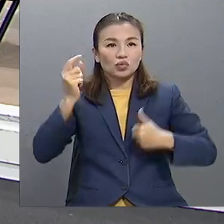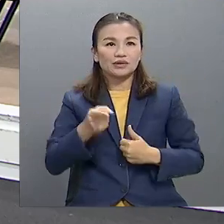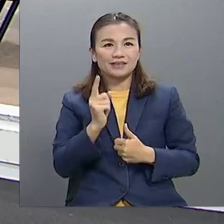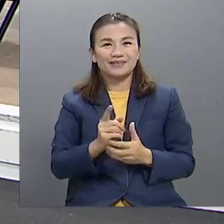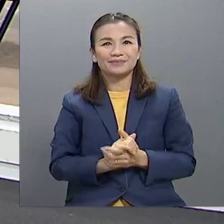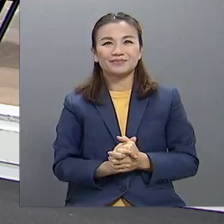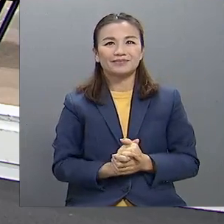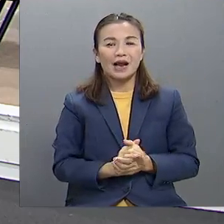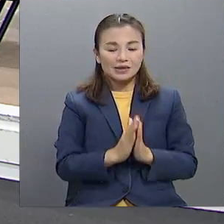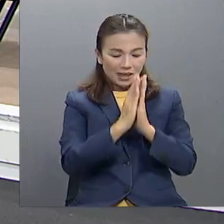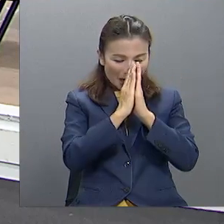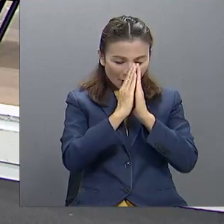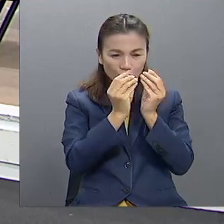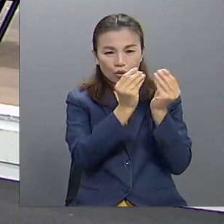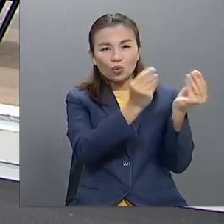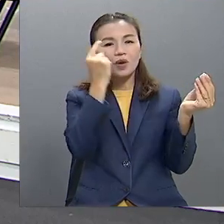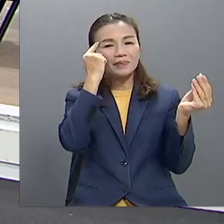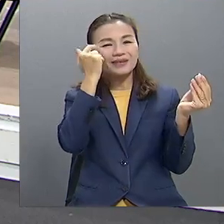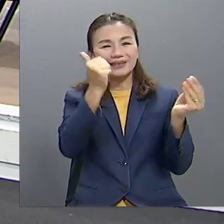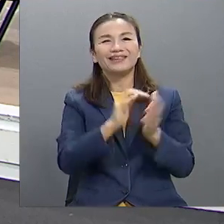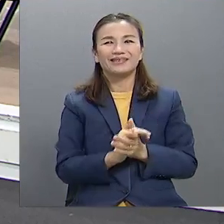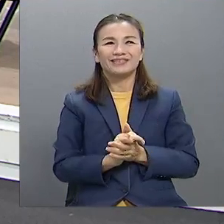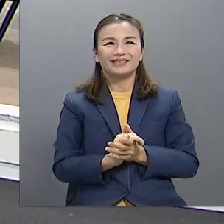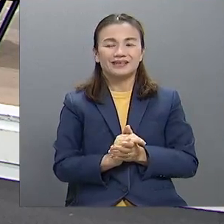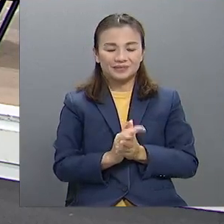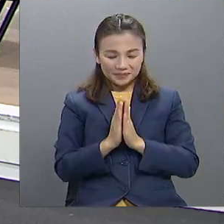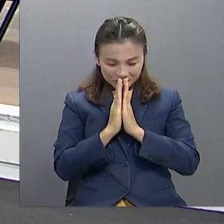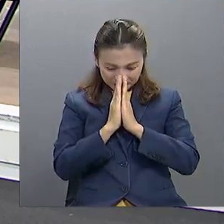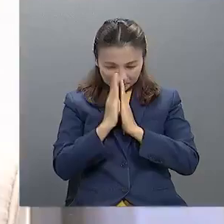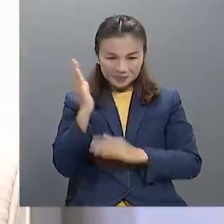ธุครับวันนี้ขอบคุณพี่ยุ้ยมากเลยครับ ยินดีค่ะ สวัสดีค่ะ คุณผู้ชมเขา